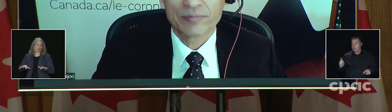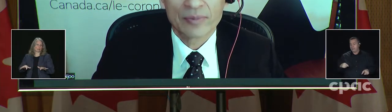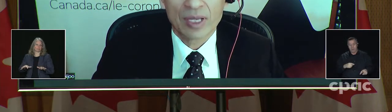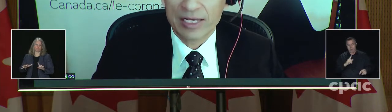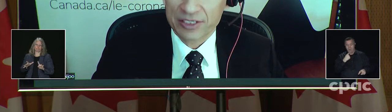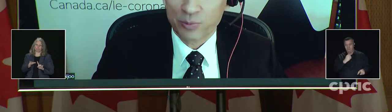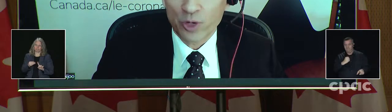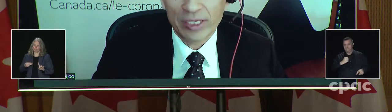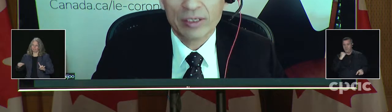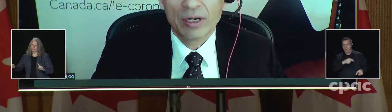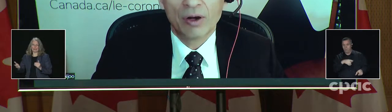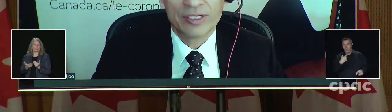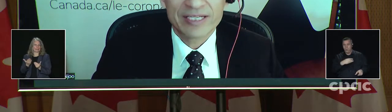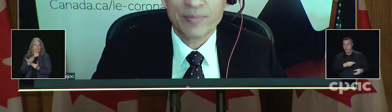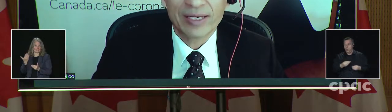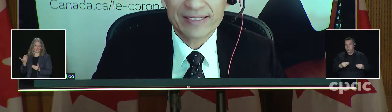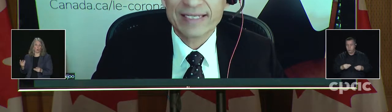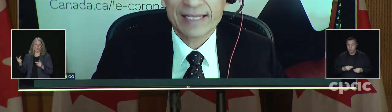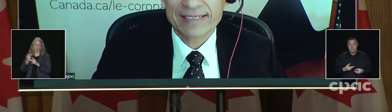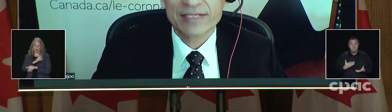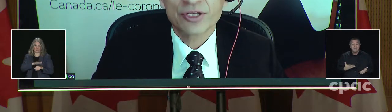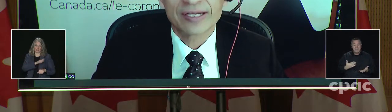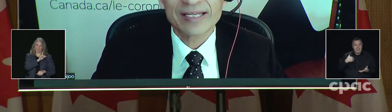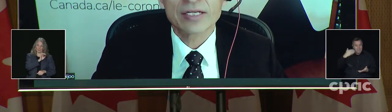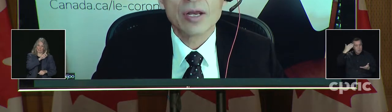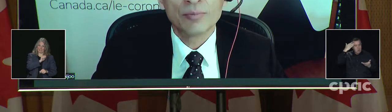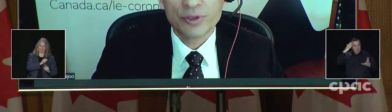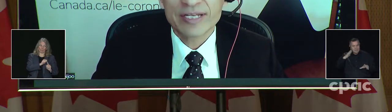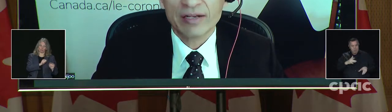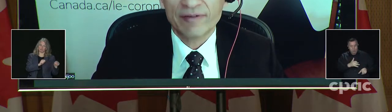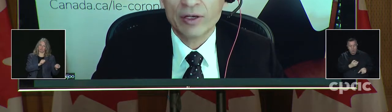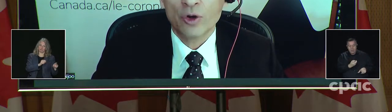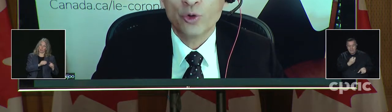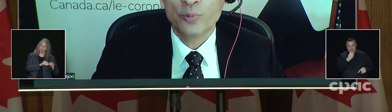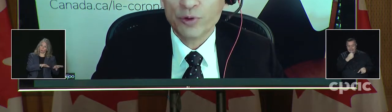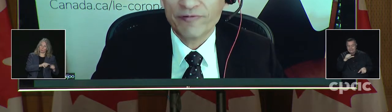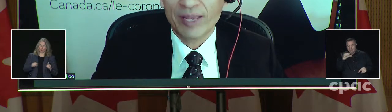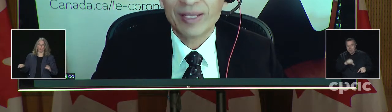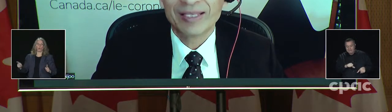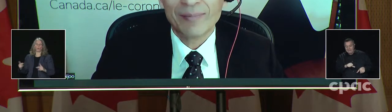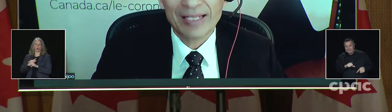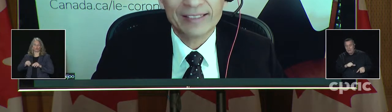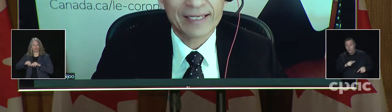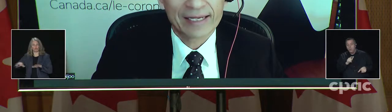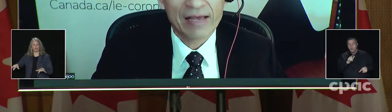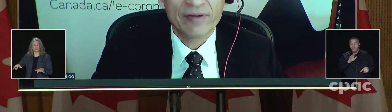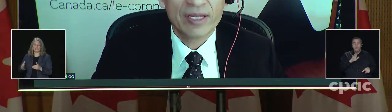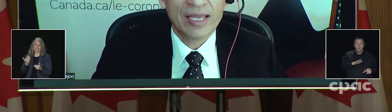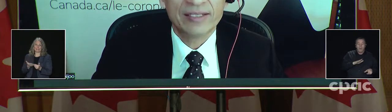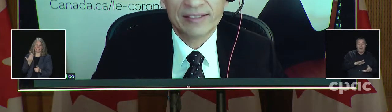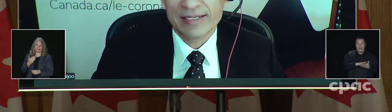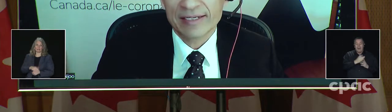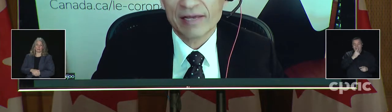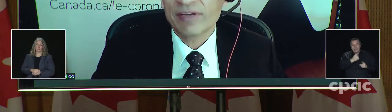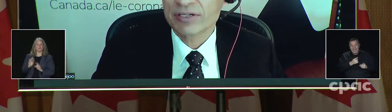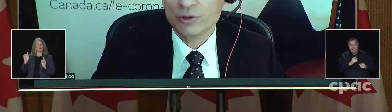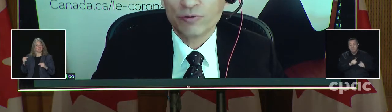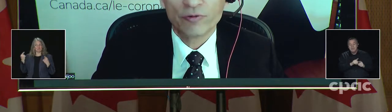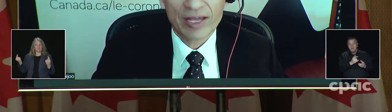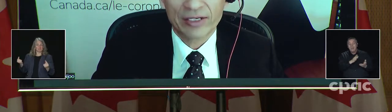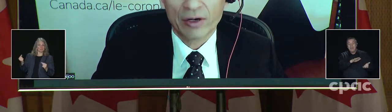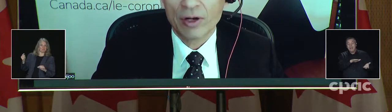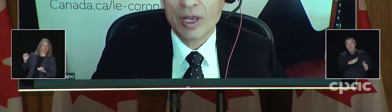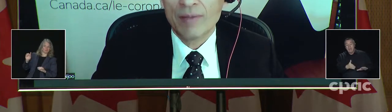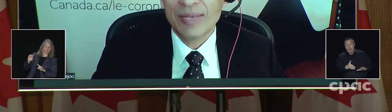Delta. À ce point, on ne sait pas s'il existe un risque plus élevé ou plus faible de maladies graves et de décès avec ce